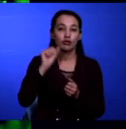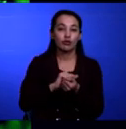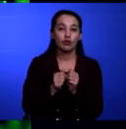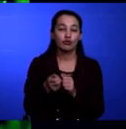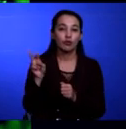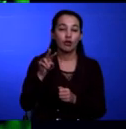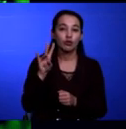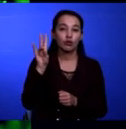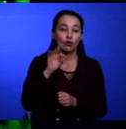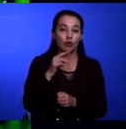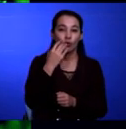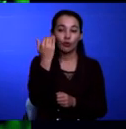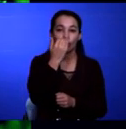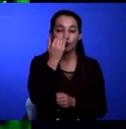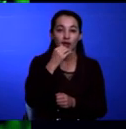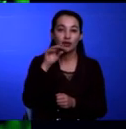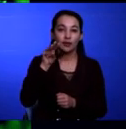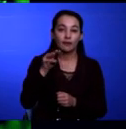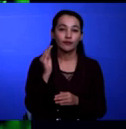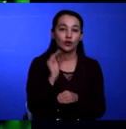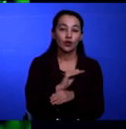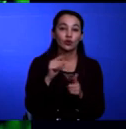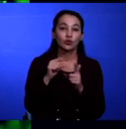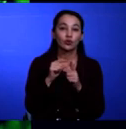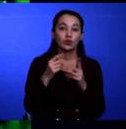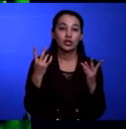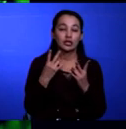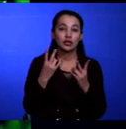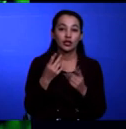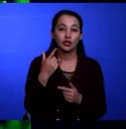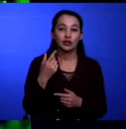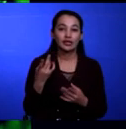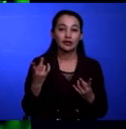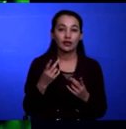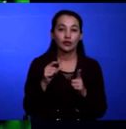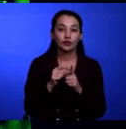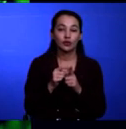ko'rmadim. Gumburlab to'p otilar, undan qo'rqmadim.